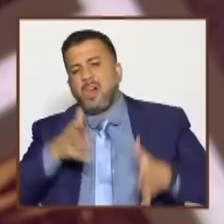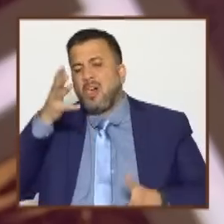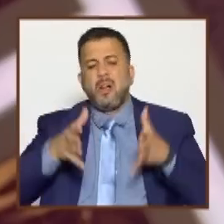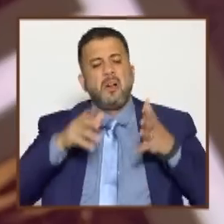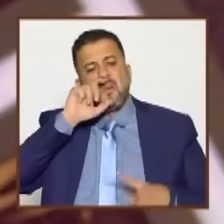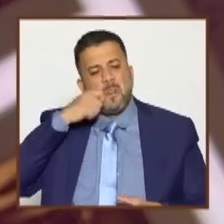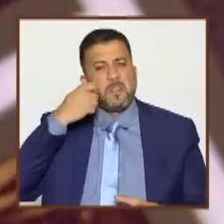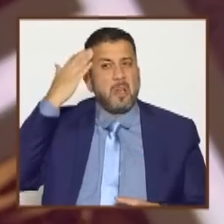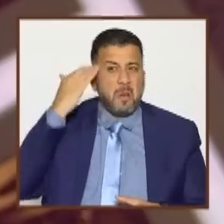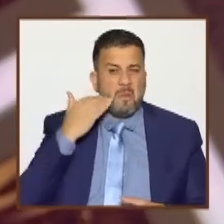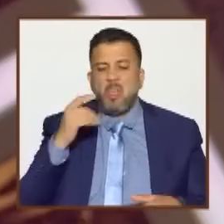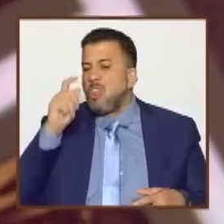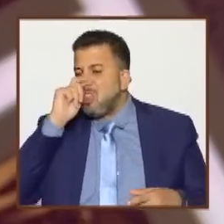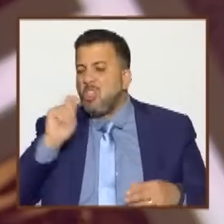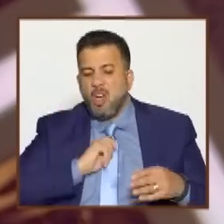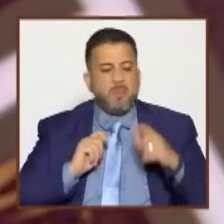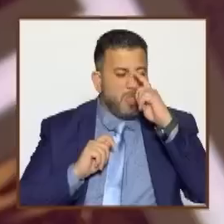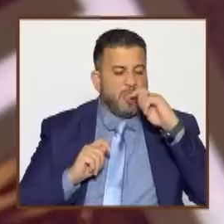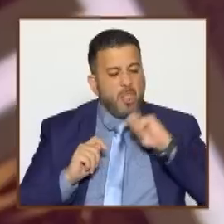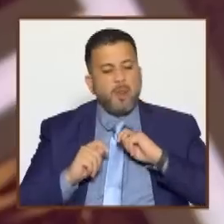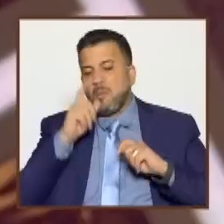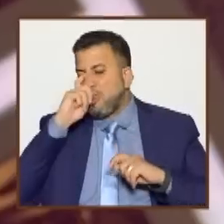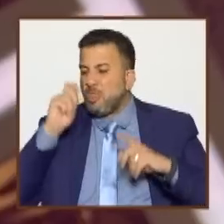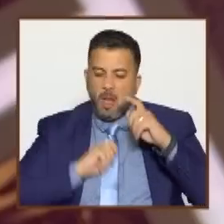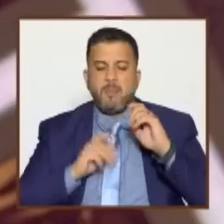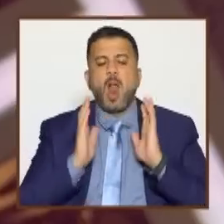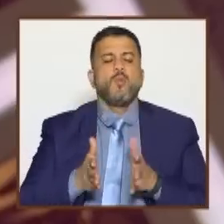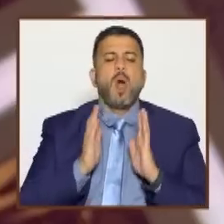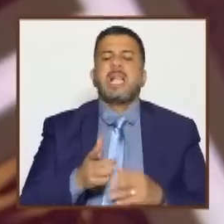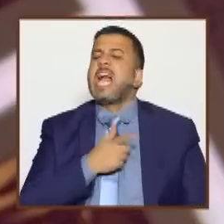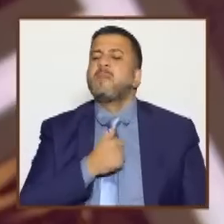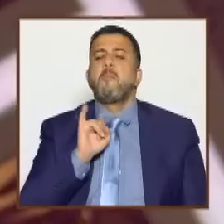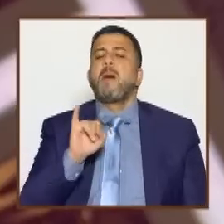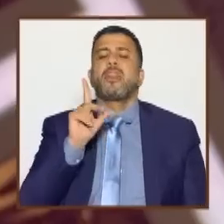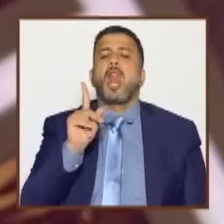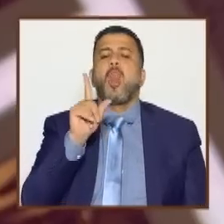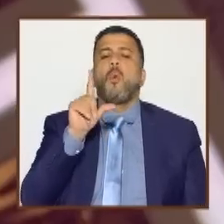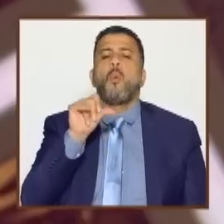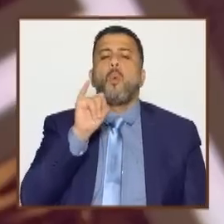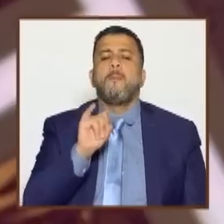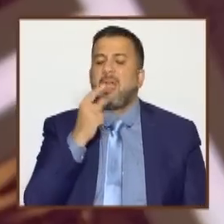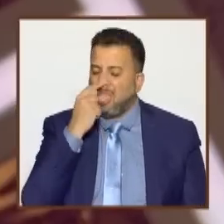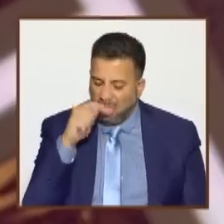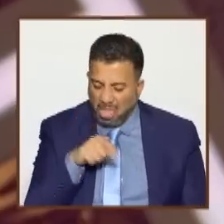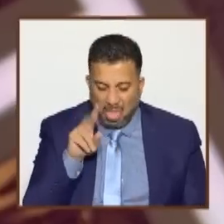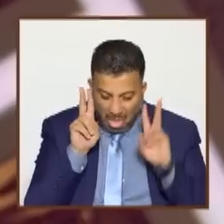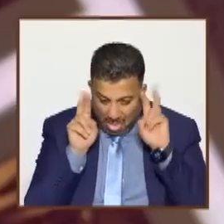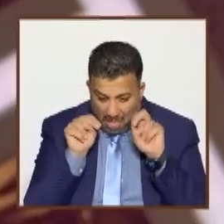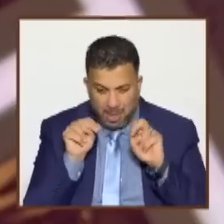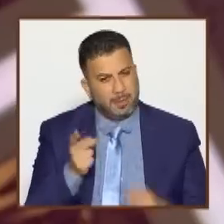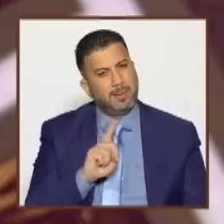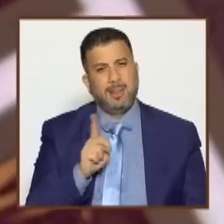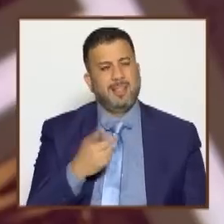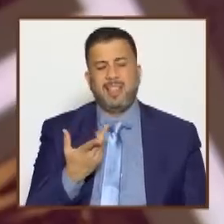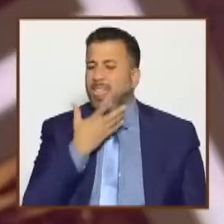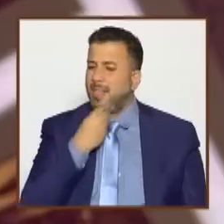رجل امرأة طفل، كأنه هو خلاص أصبح مظلوم، تزكية وإذلال، فهذا ما يليق. وكون الشخص يا